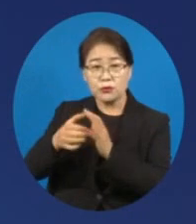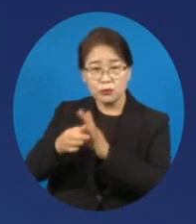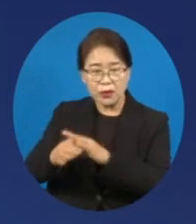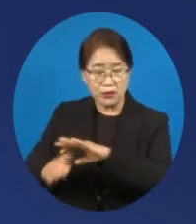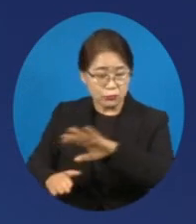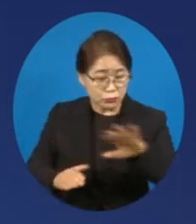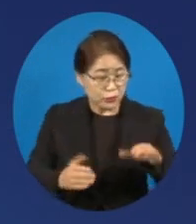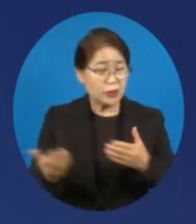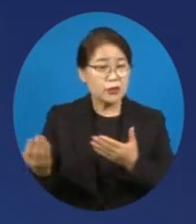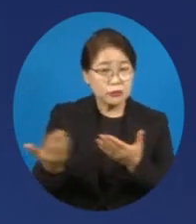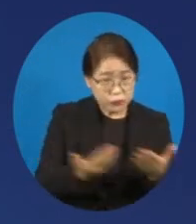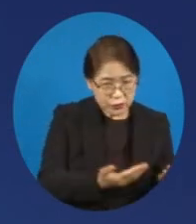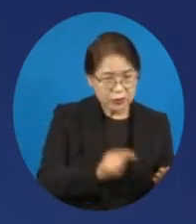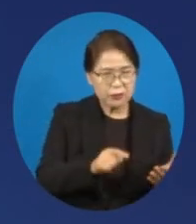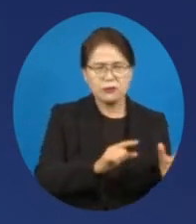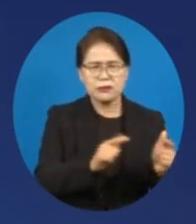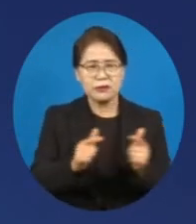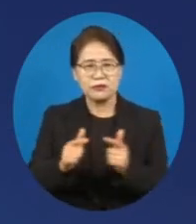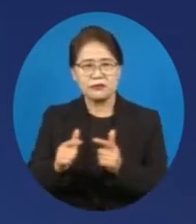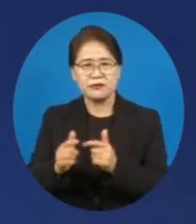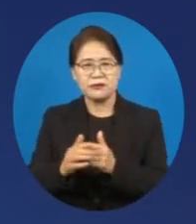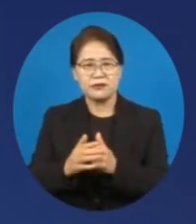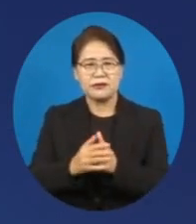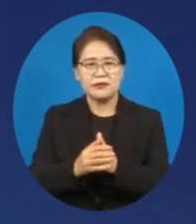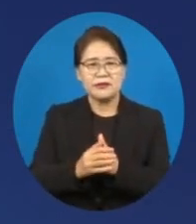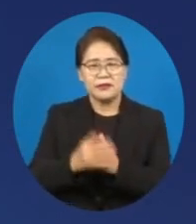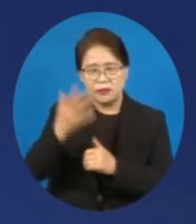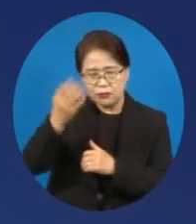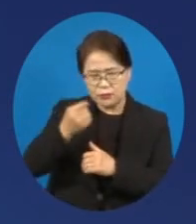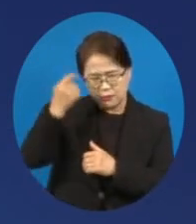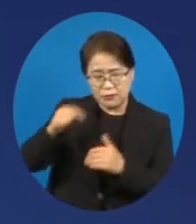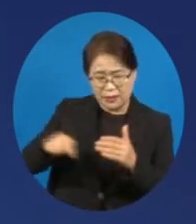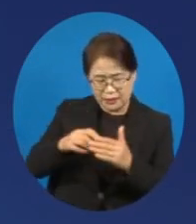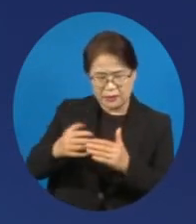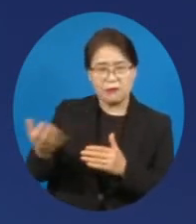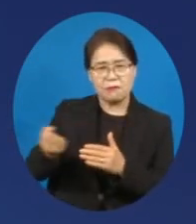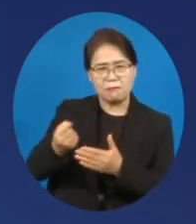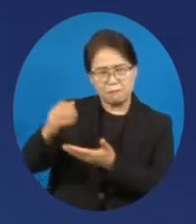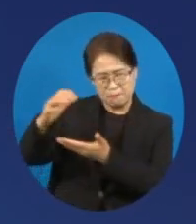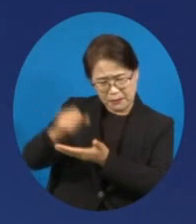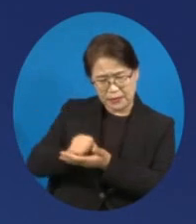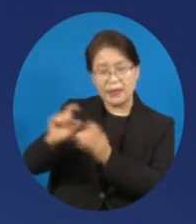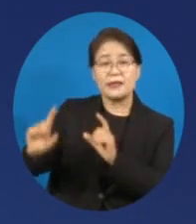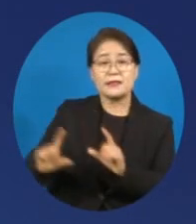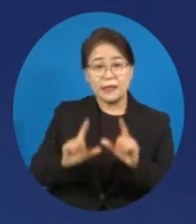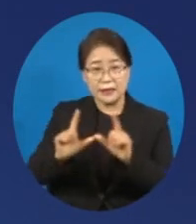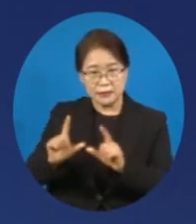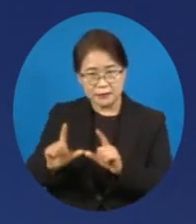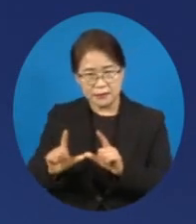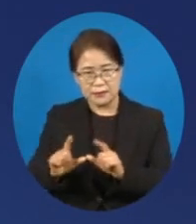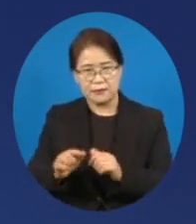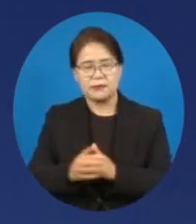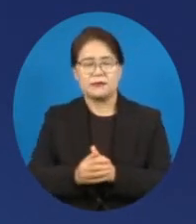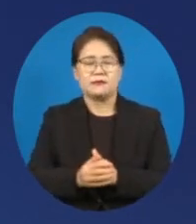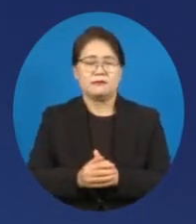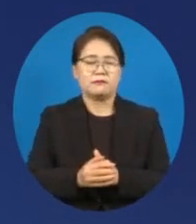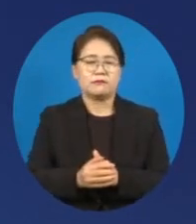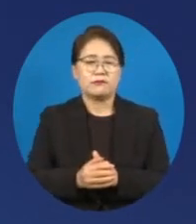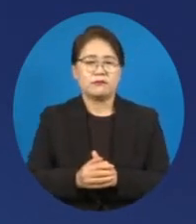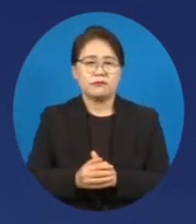통하여 우리에게 주신 것들을 성령 안에서 누리며 살아가는 것입니다 그러니까 여러분 신앙생활은